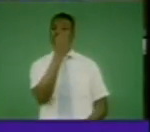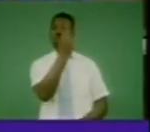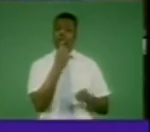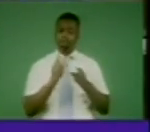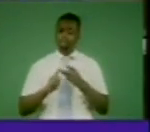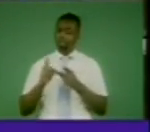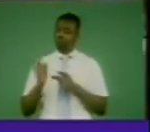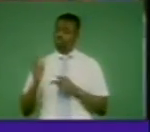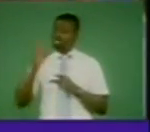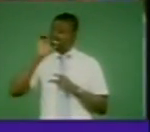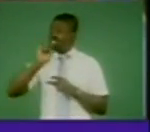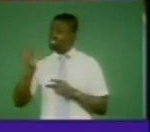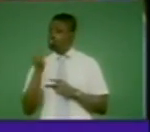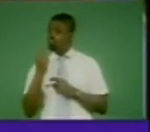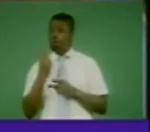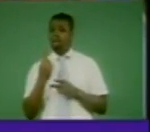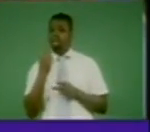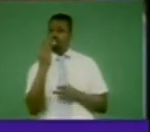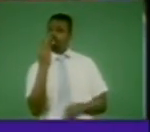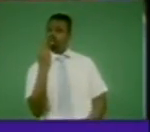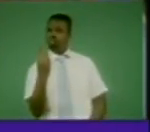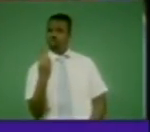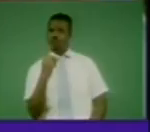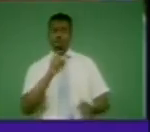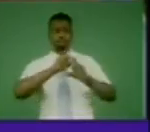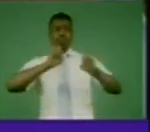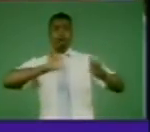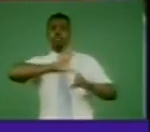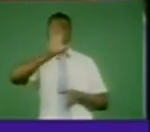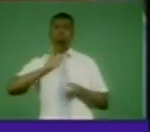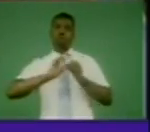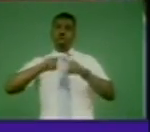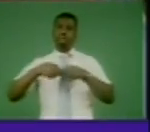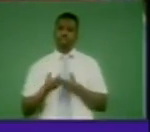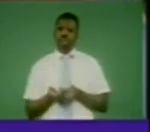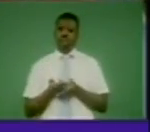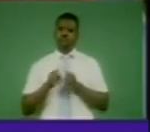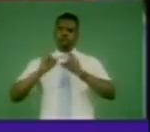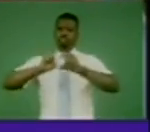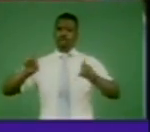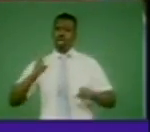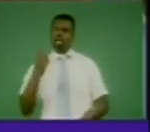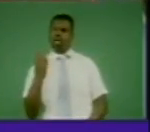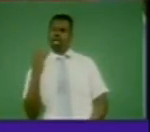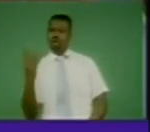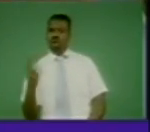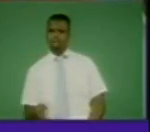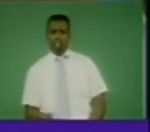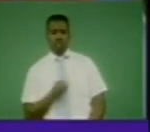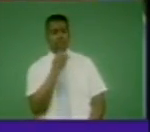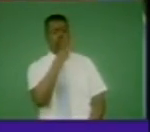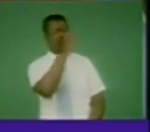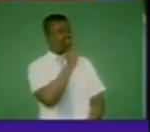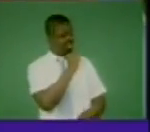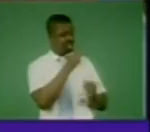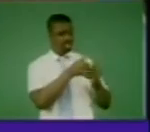ndio ilikuwa kura 31 kwenye ibara zote, isipokuwa ibara ya 24 ilikuwa na kura 30. Kura za siri hapana ilikuwa kwenye